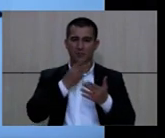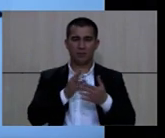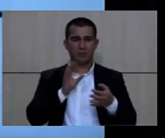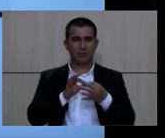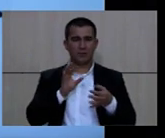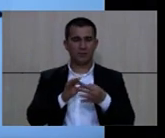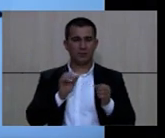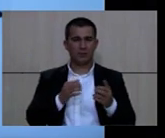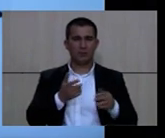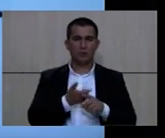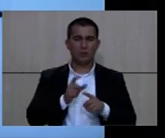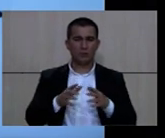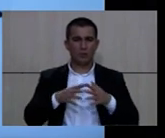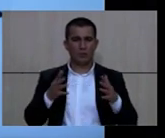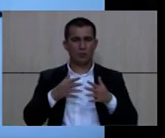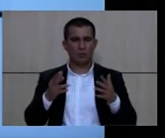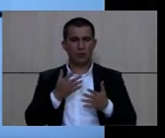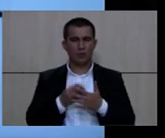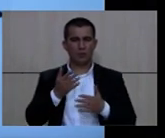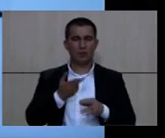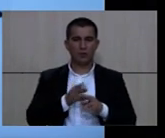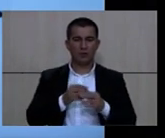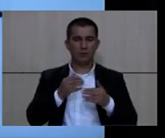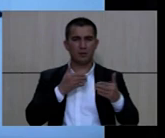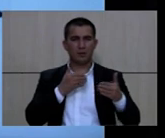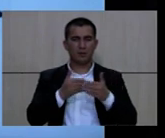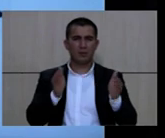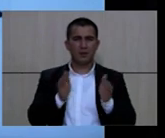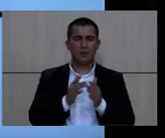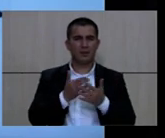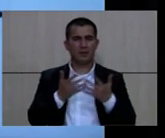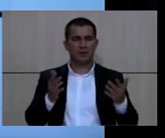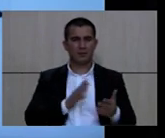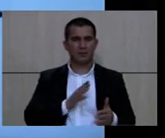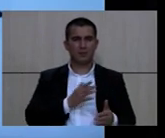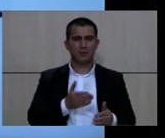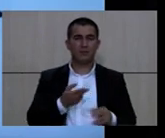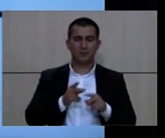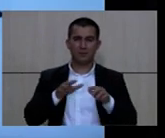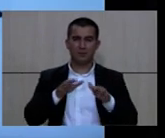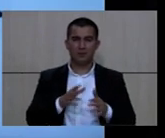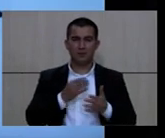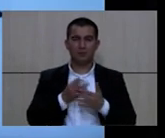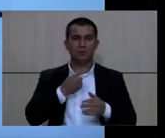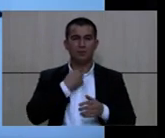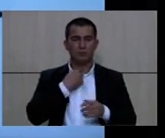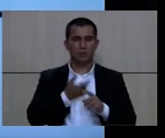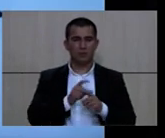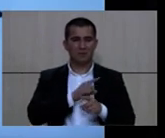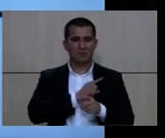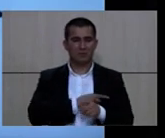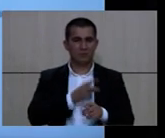Demak, eng uzoq chetlashish va eng kichik chetlashishlar. Bu tovushning qattiqligini